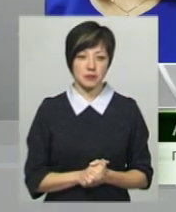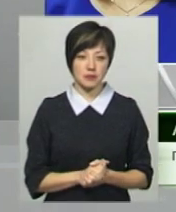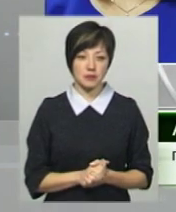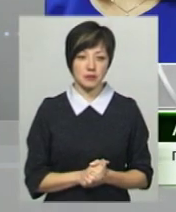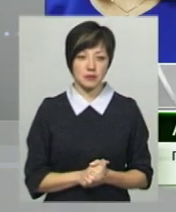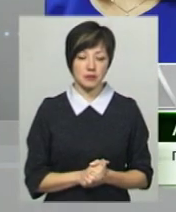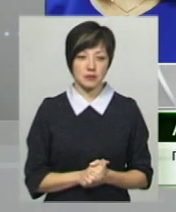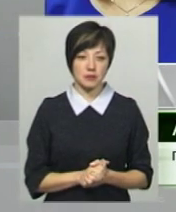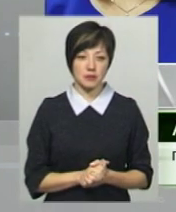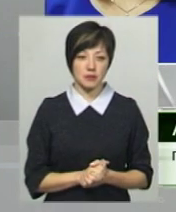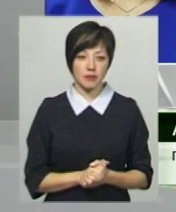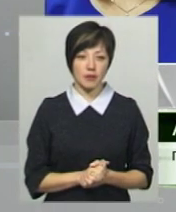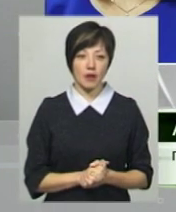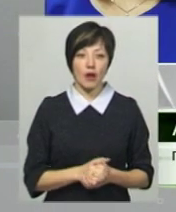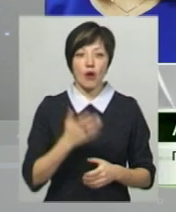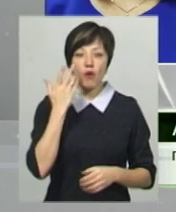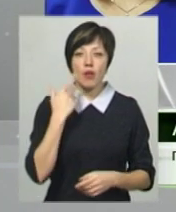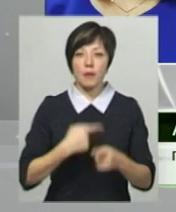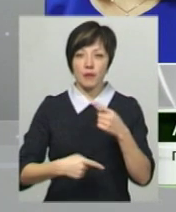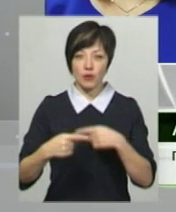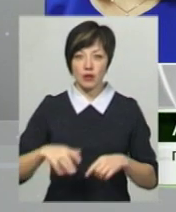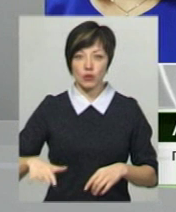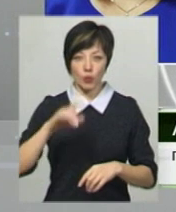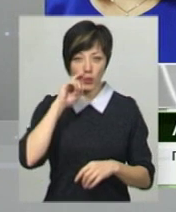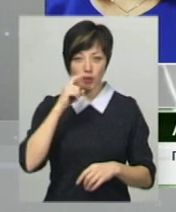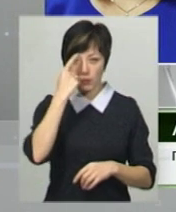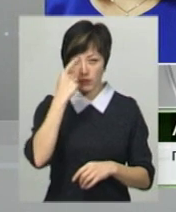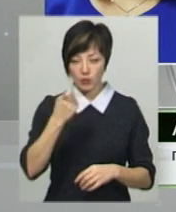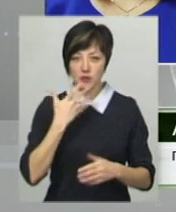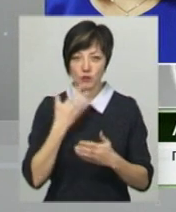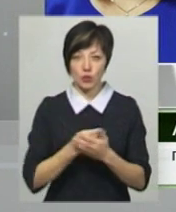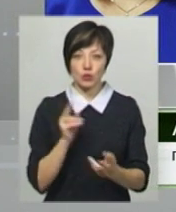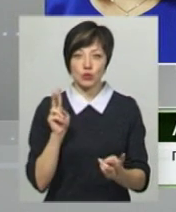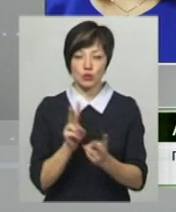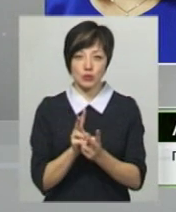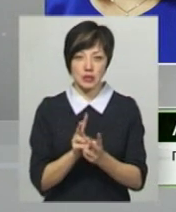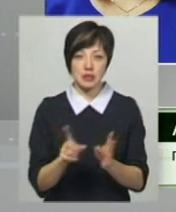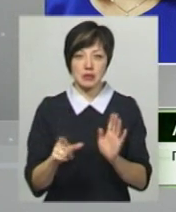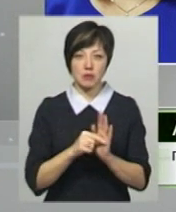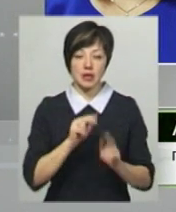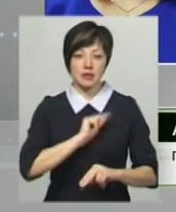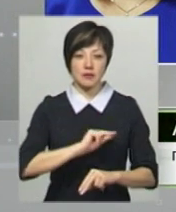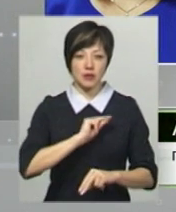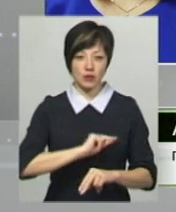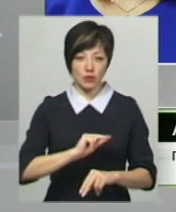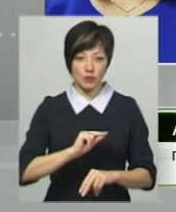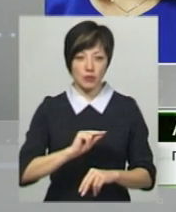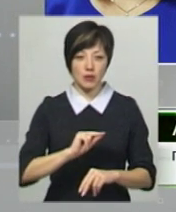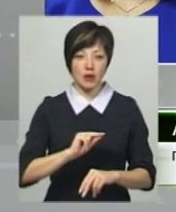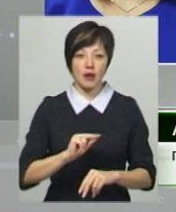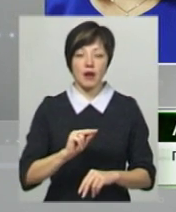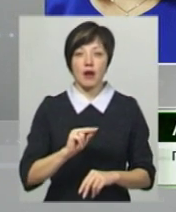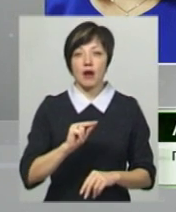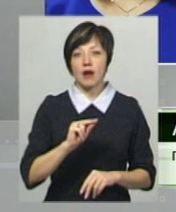Повернення на територію України полковник запасу повідомив про свою зустріч з працівником ФСБ правоохоронні